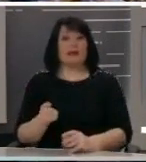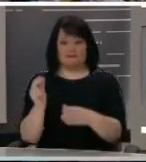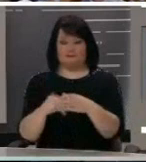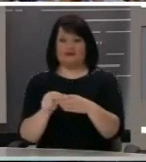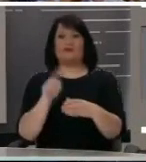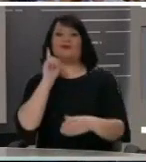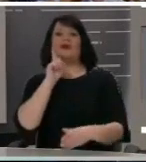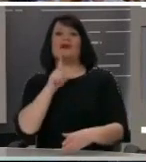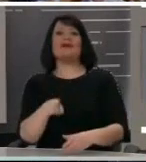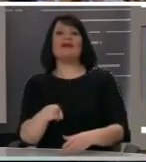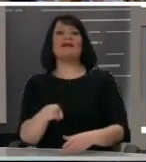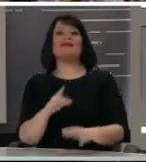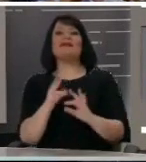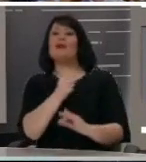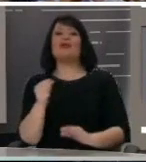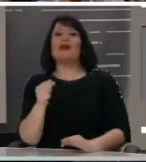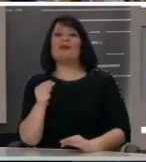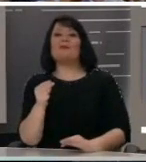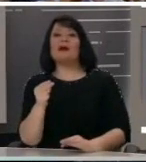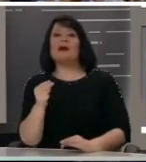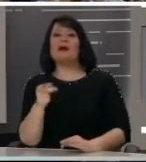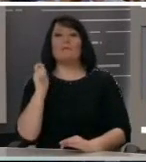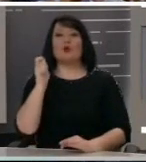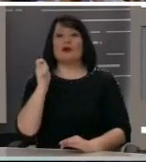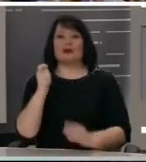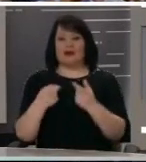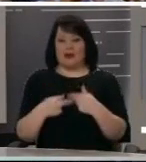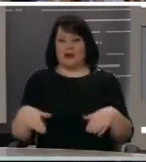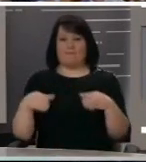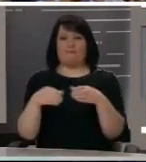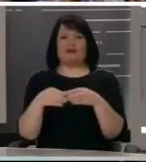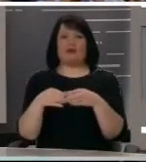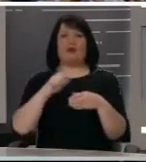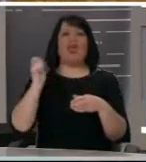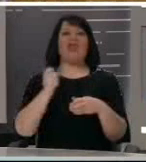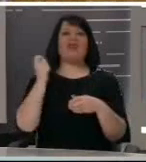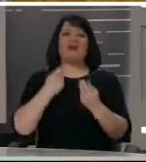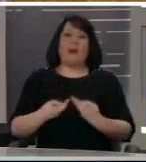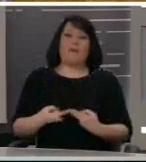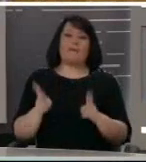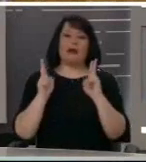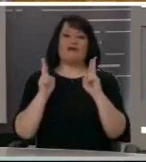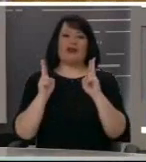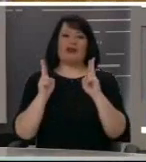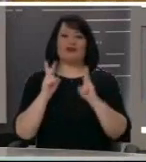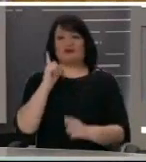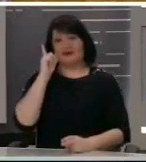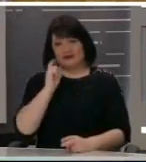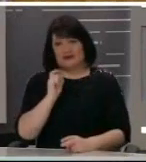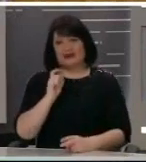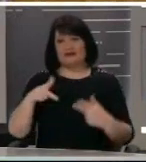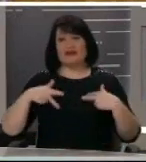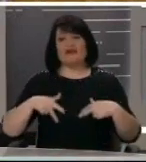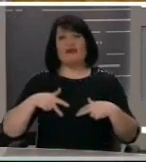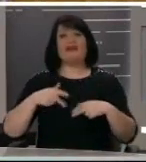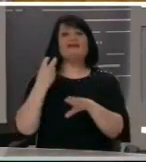των γυναικών για την ανάδειξη της Πολιτικής Επιτροπής Εθνικής Απελευθέρωσης, της γνωστής σε όλους μας ως κυβέρνηση του